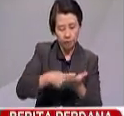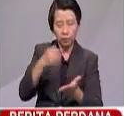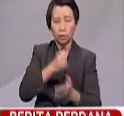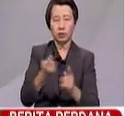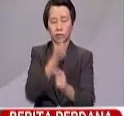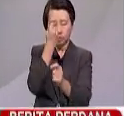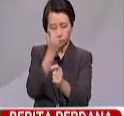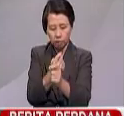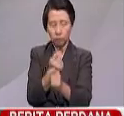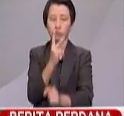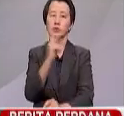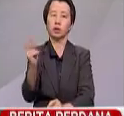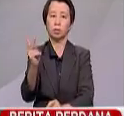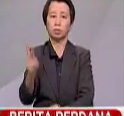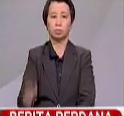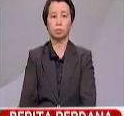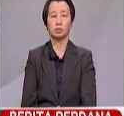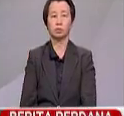ditentukan.